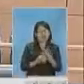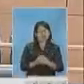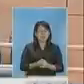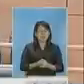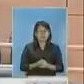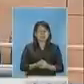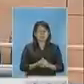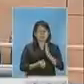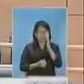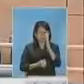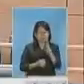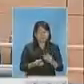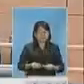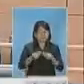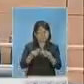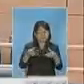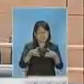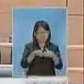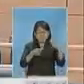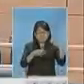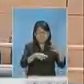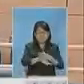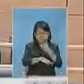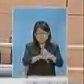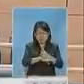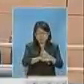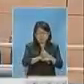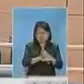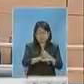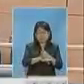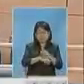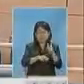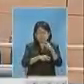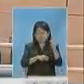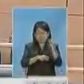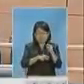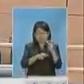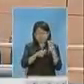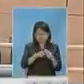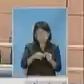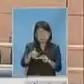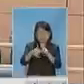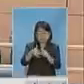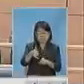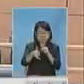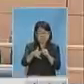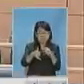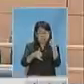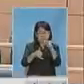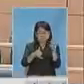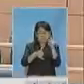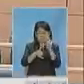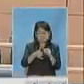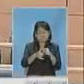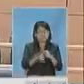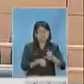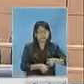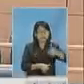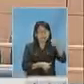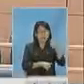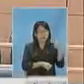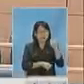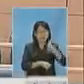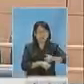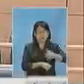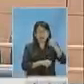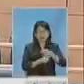เป็นเส้นทางให้พรรคการเมืองหนึ่งให้นักการเมืองคนหนึ่งเข้าสู่อำนาจบริหารต้องมีการยึดอำนาจ